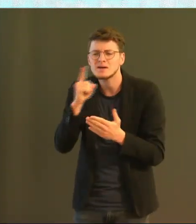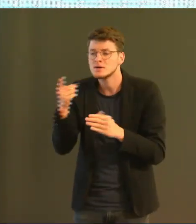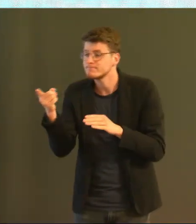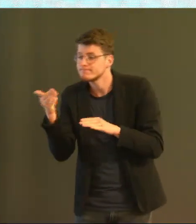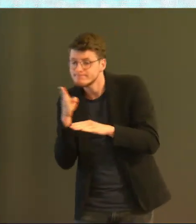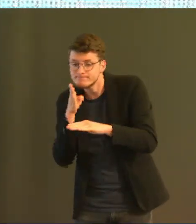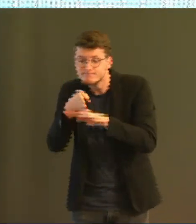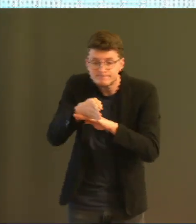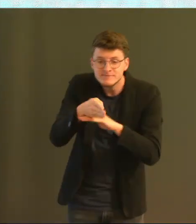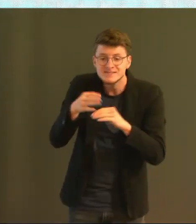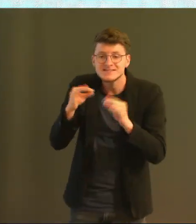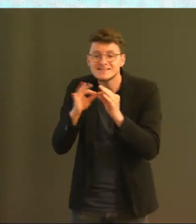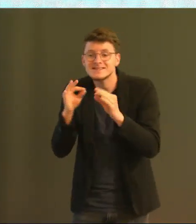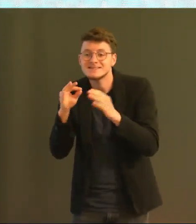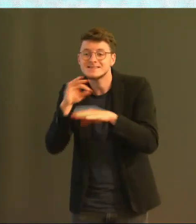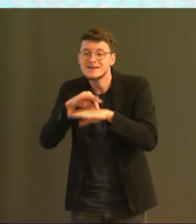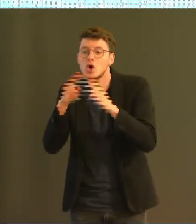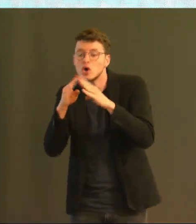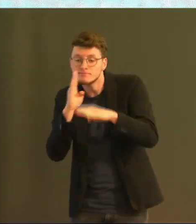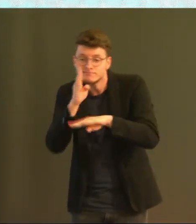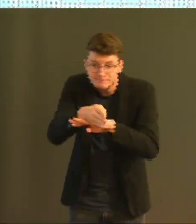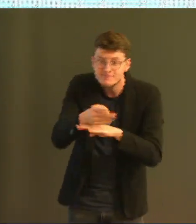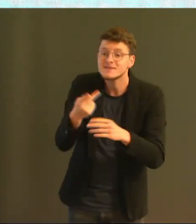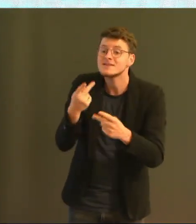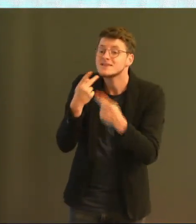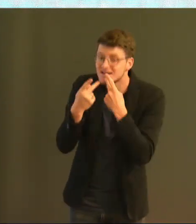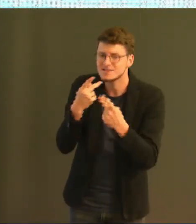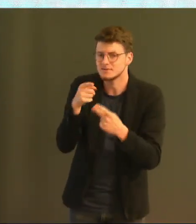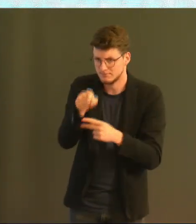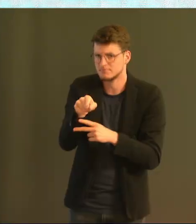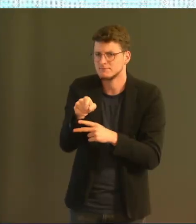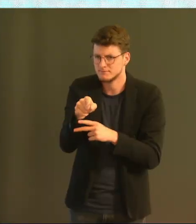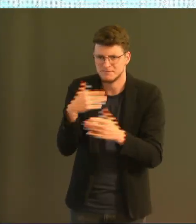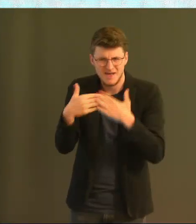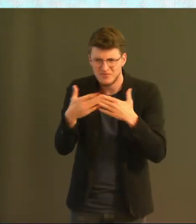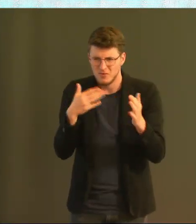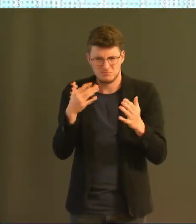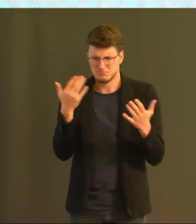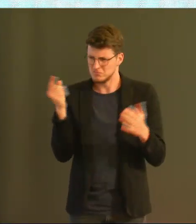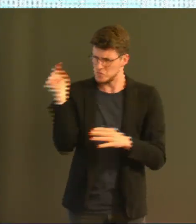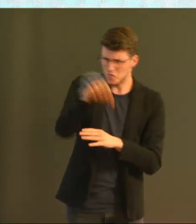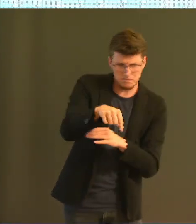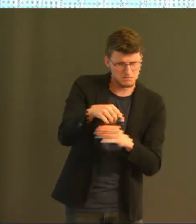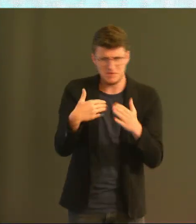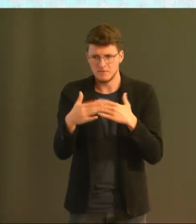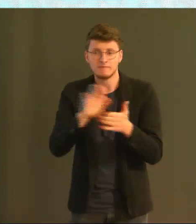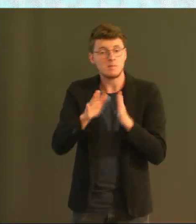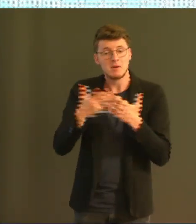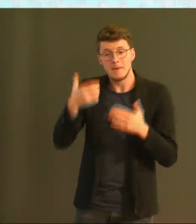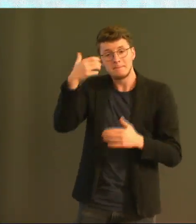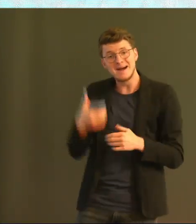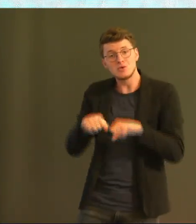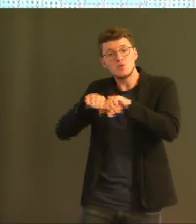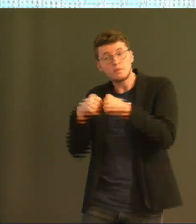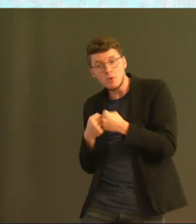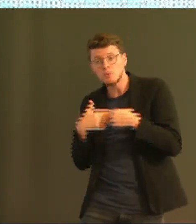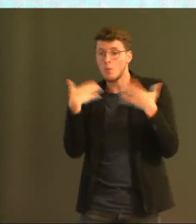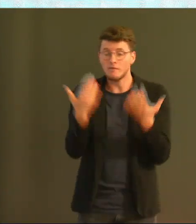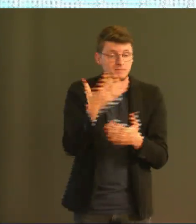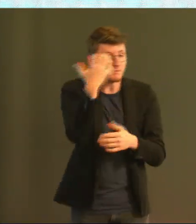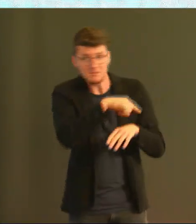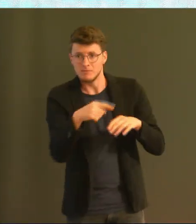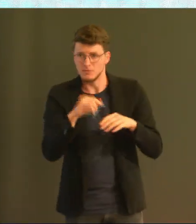histoire de vos convives night in occasion patienter ce benchmark brooklyn au 20 novembre à downing des mixtes